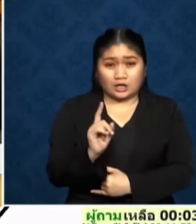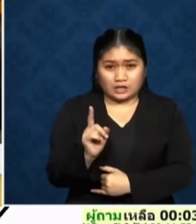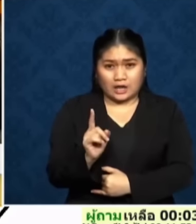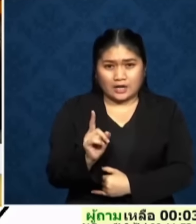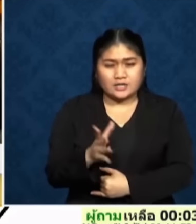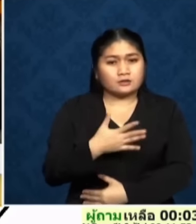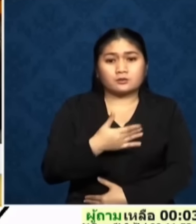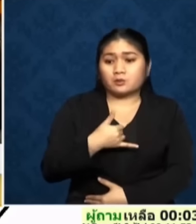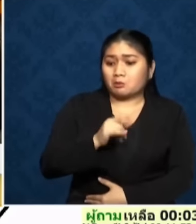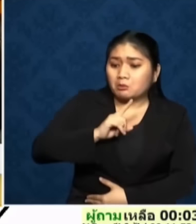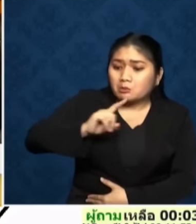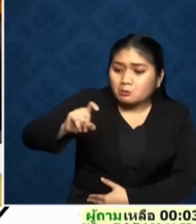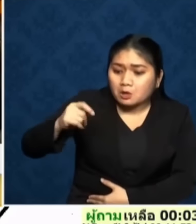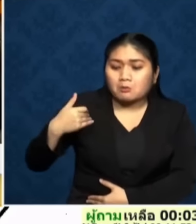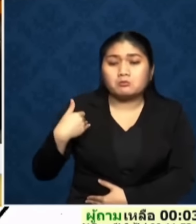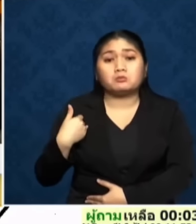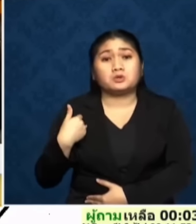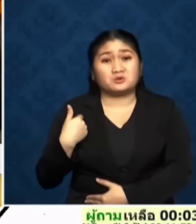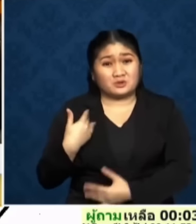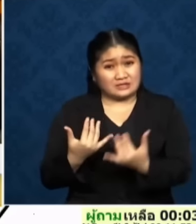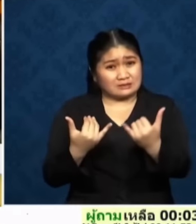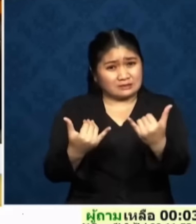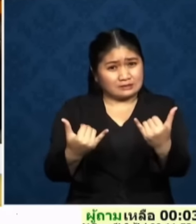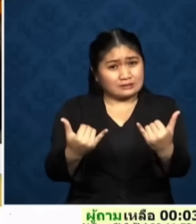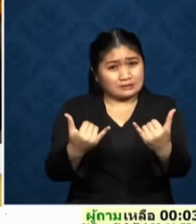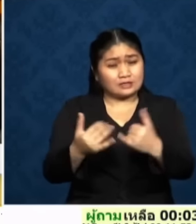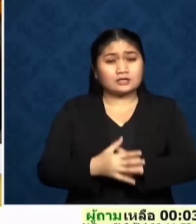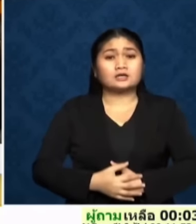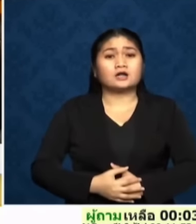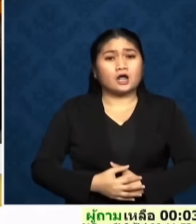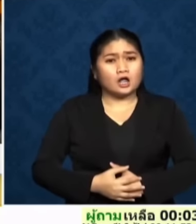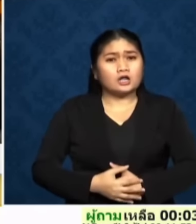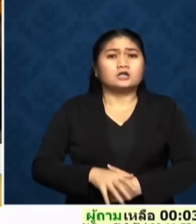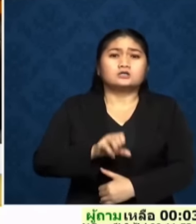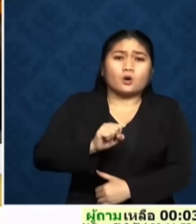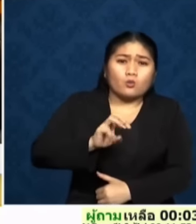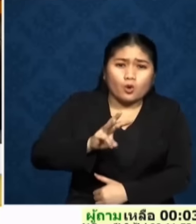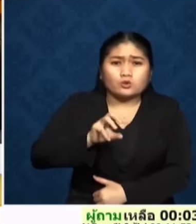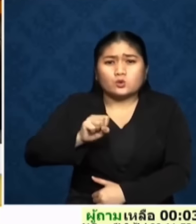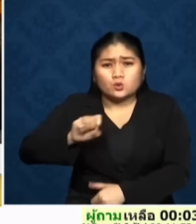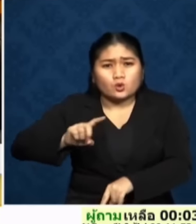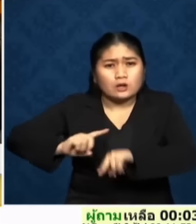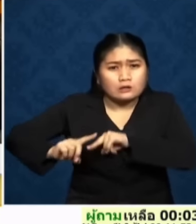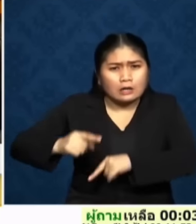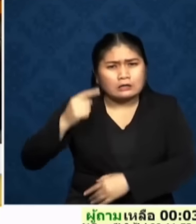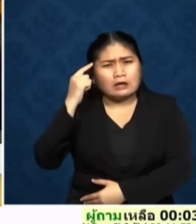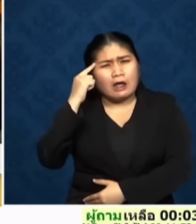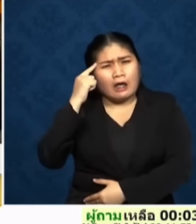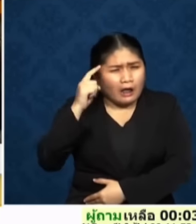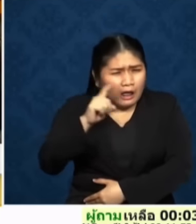ไปถามโดยเฉพาะยิ่งในสภาแห่งนี้รวมทั้งวุฒิสภาด้วยเขาติดใจเรื่องนี้ครับเขาติดใจเ